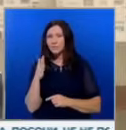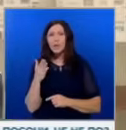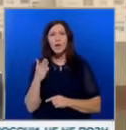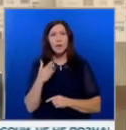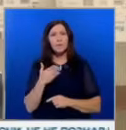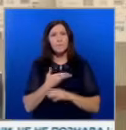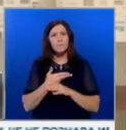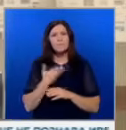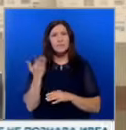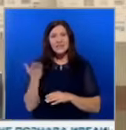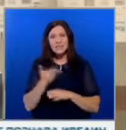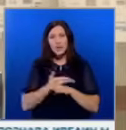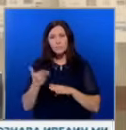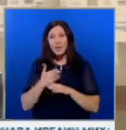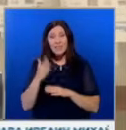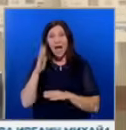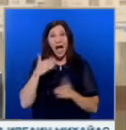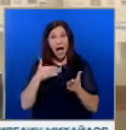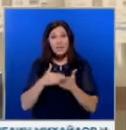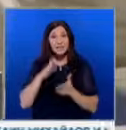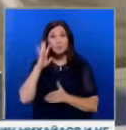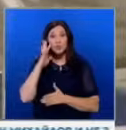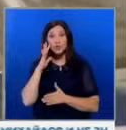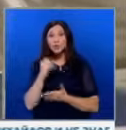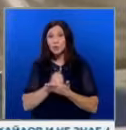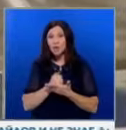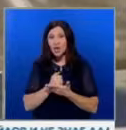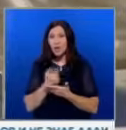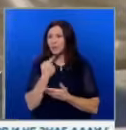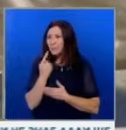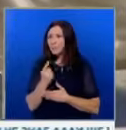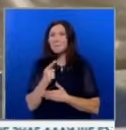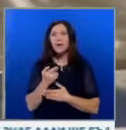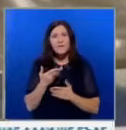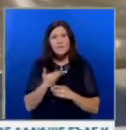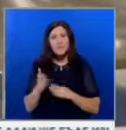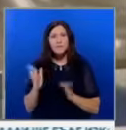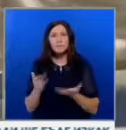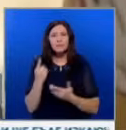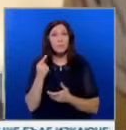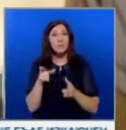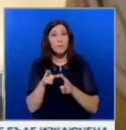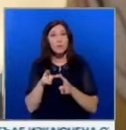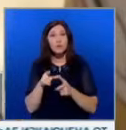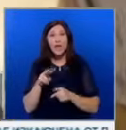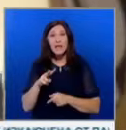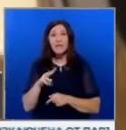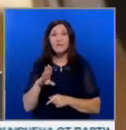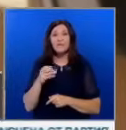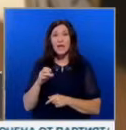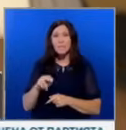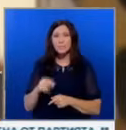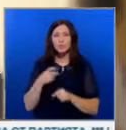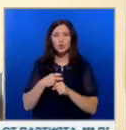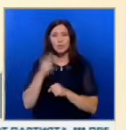постоянна антипсихотична терапия и когато ги питаме, винаги започват първо с марихуана или пък с вейпове. Лекарите